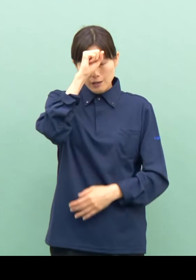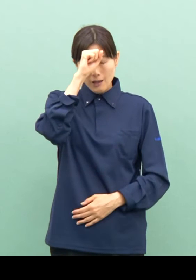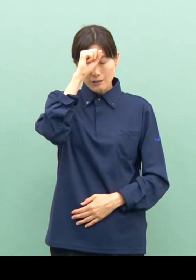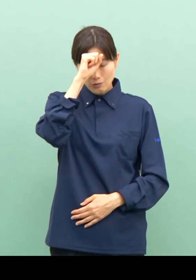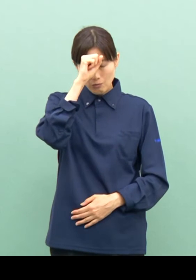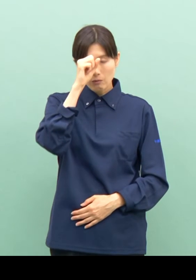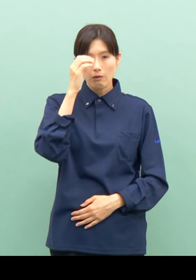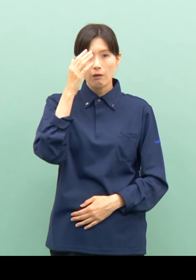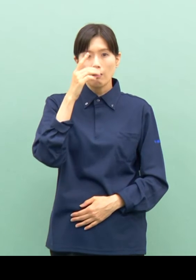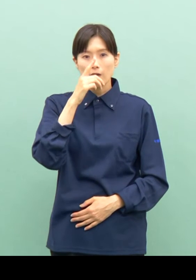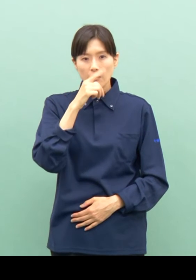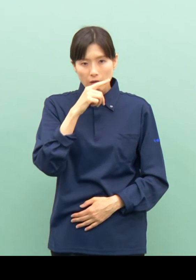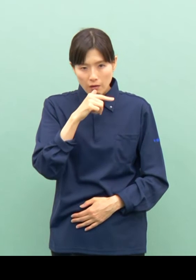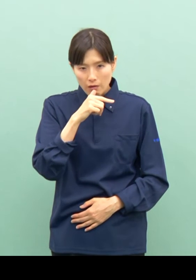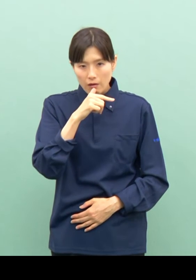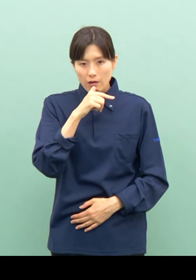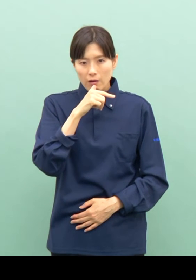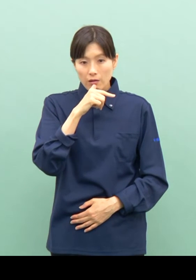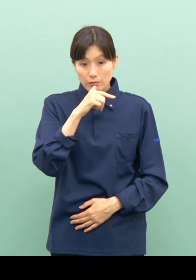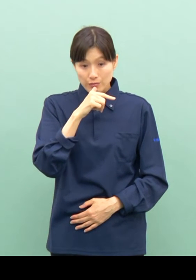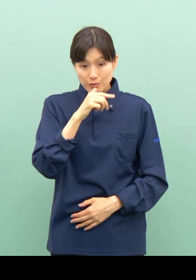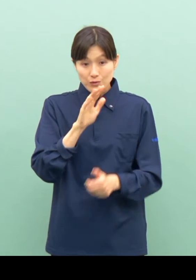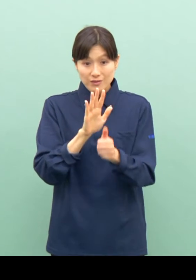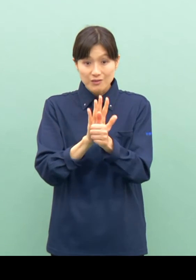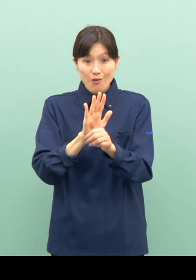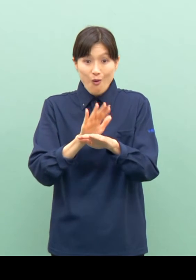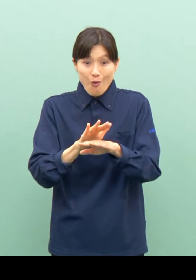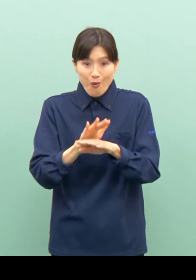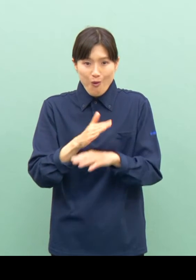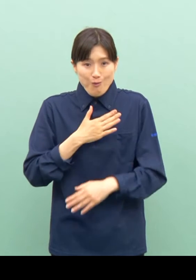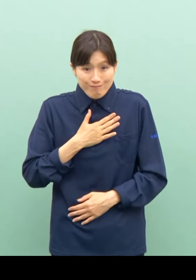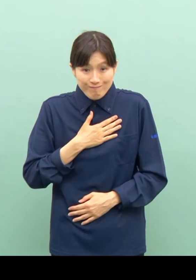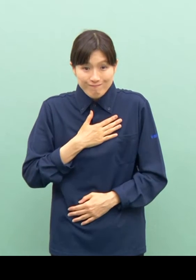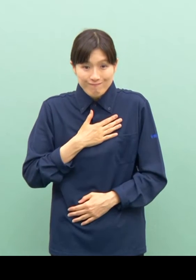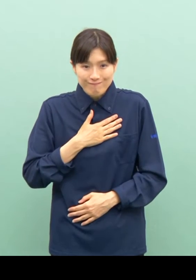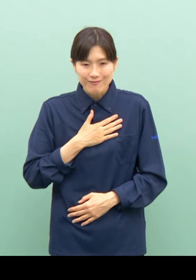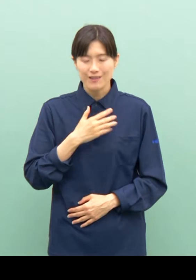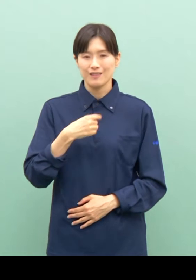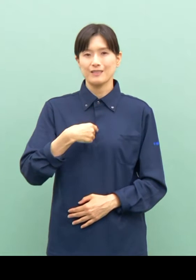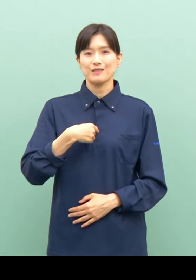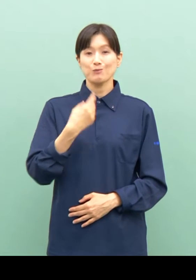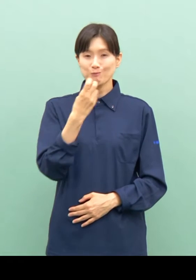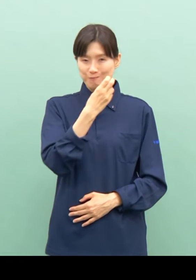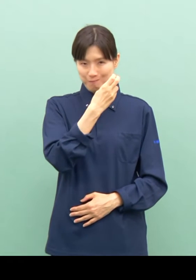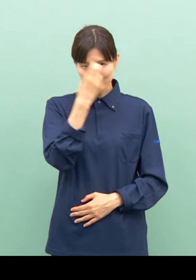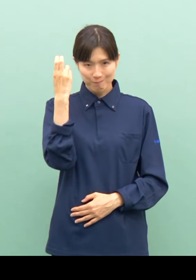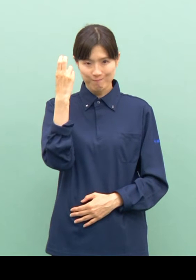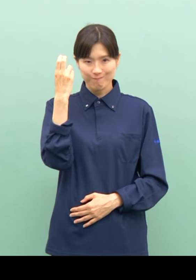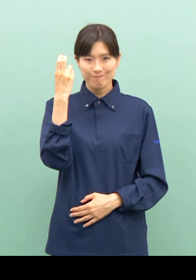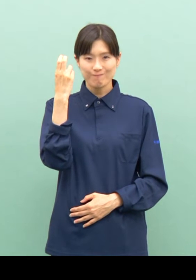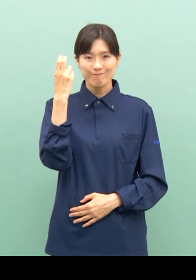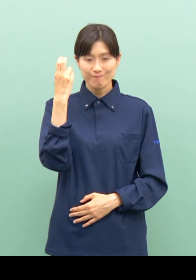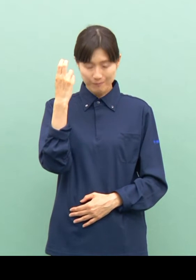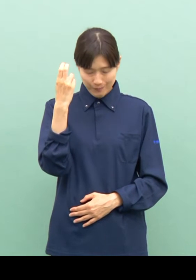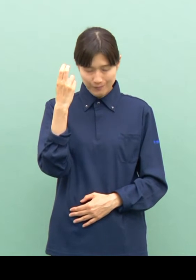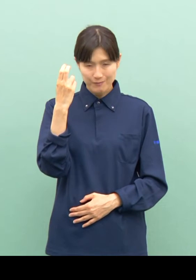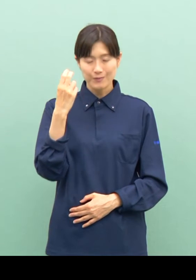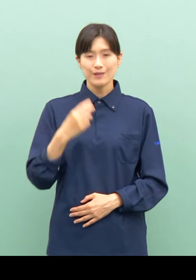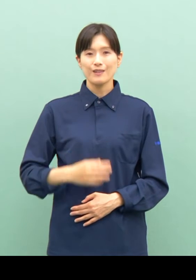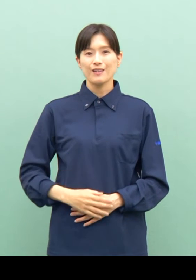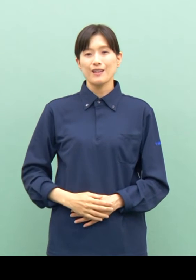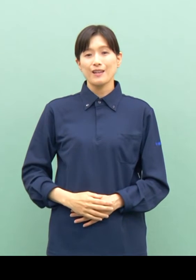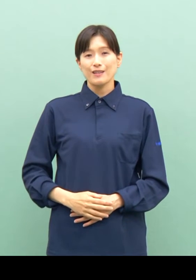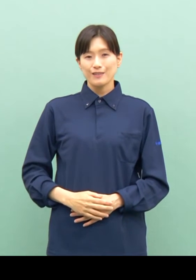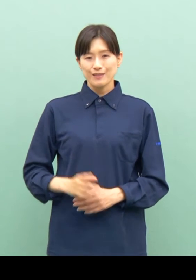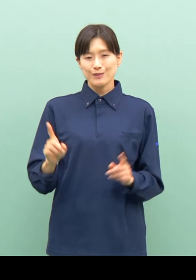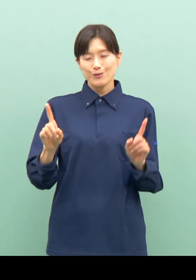ういう人なんだ、こうすればこの方々はうまくいくんだっていうことをご自分で見つけ